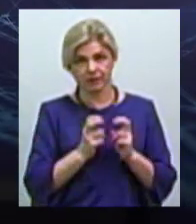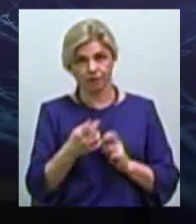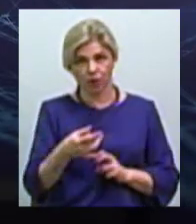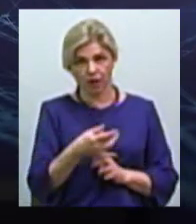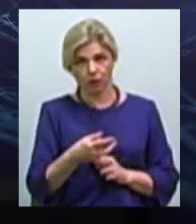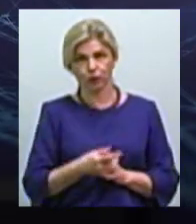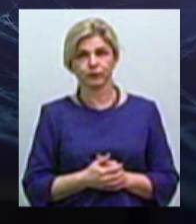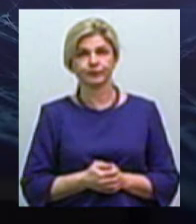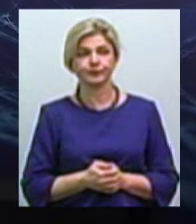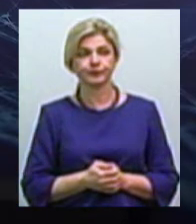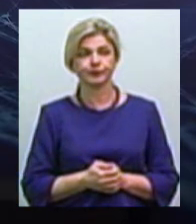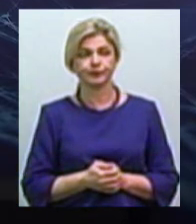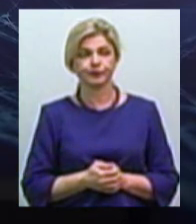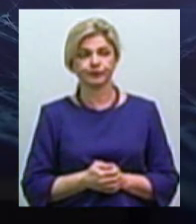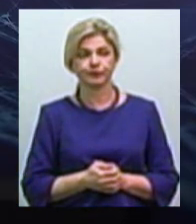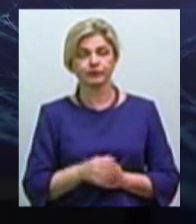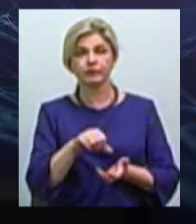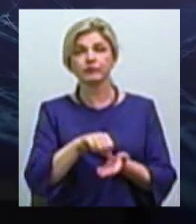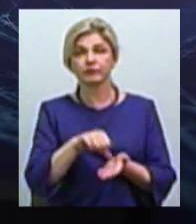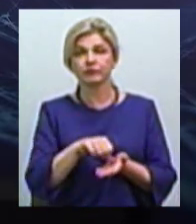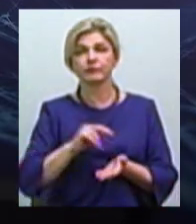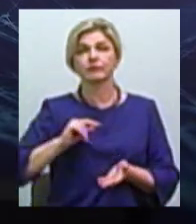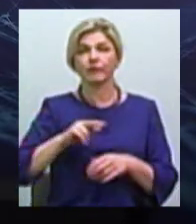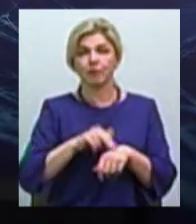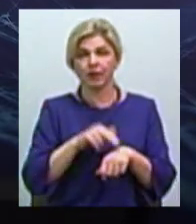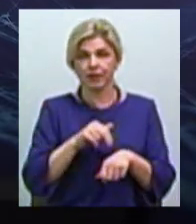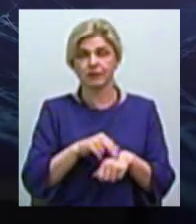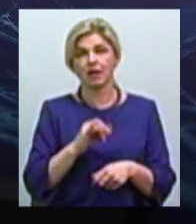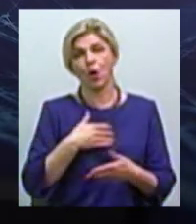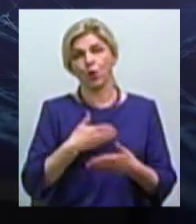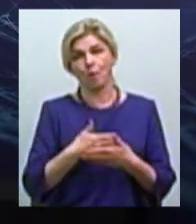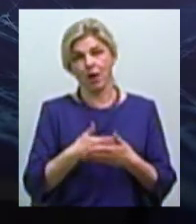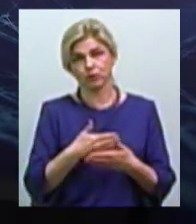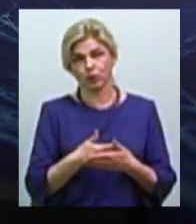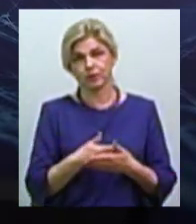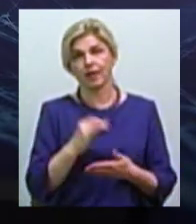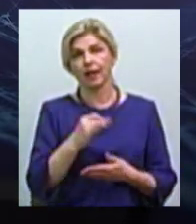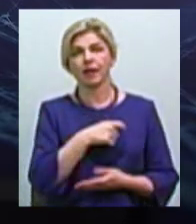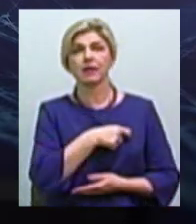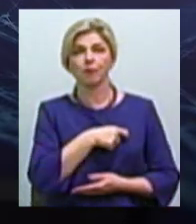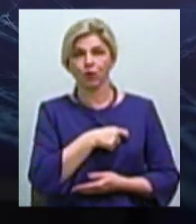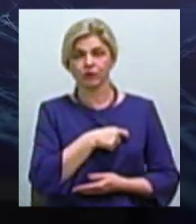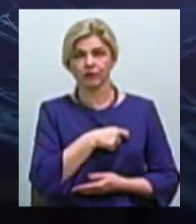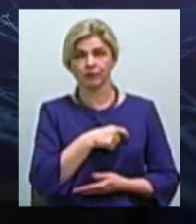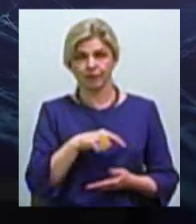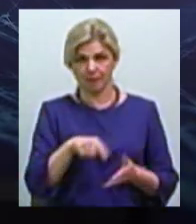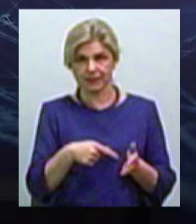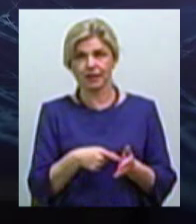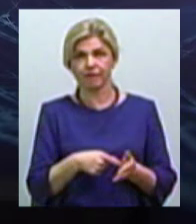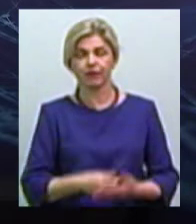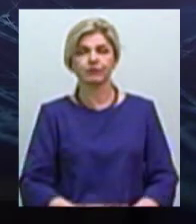району, представники правоохоронних органів, представники громадськості і депутат, місцевий депутат.